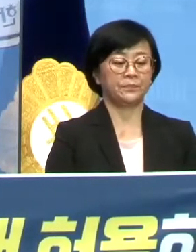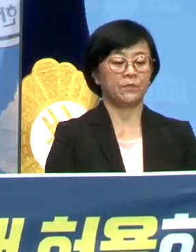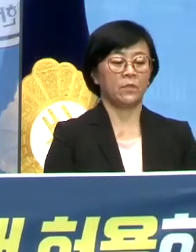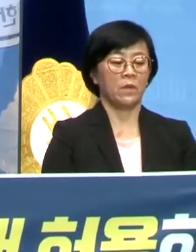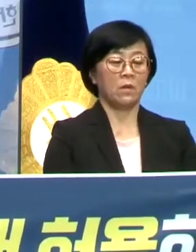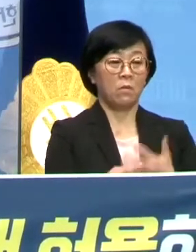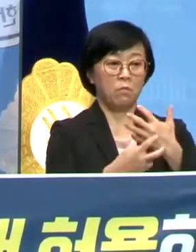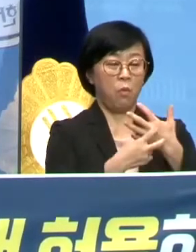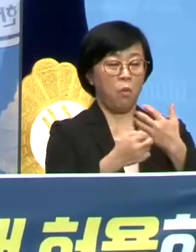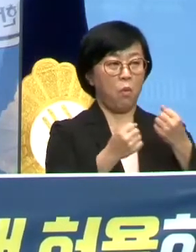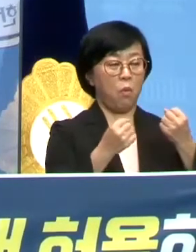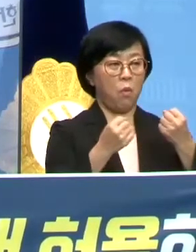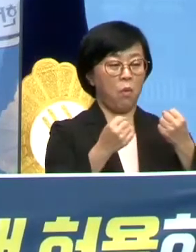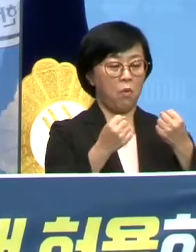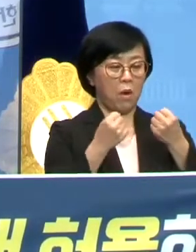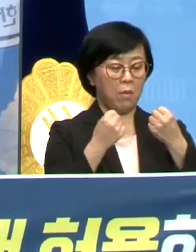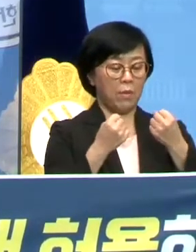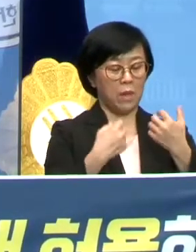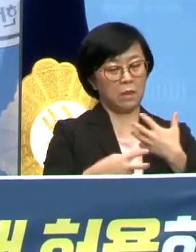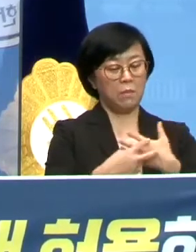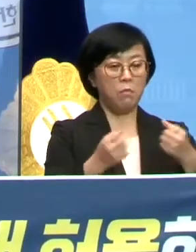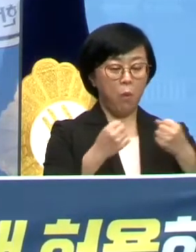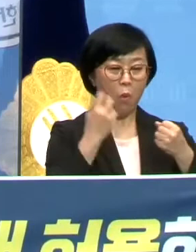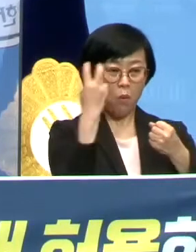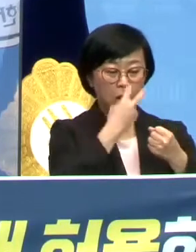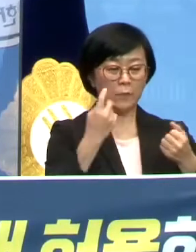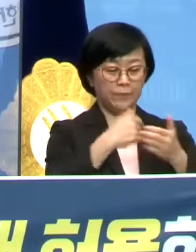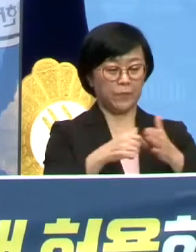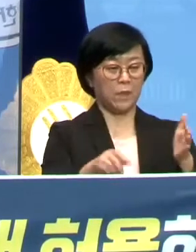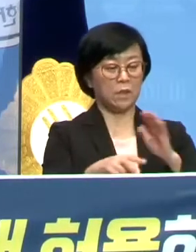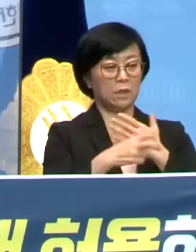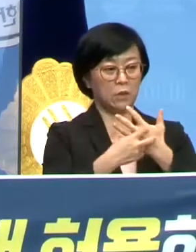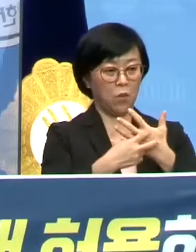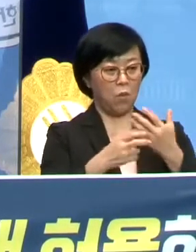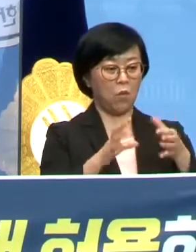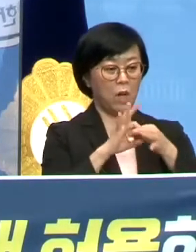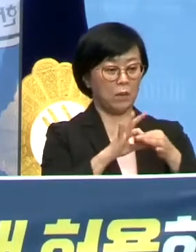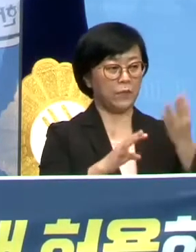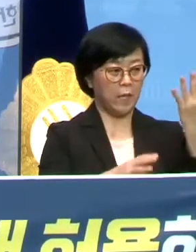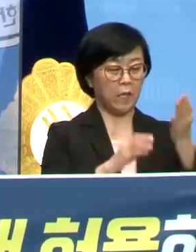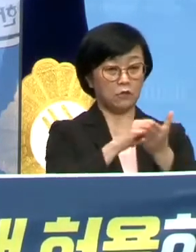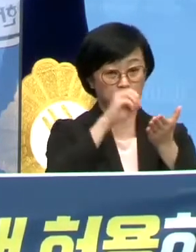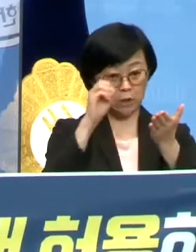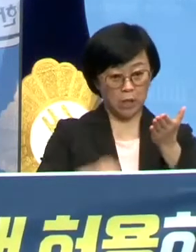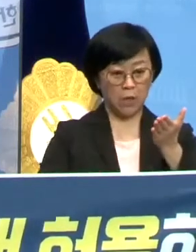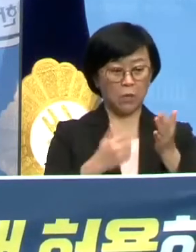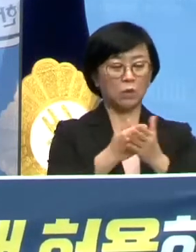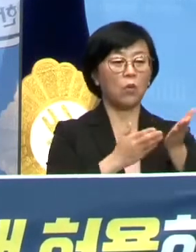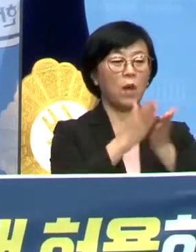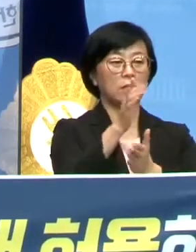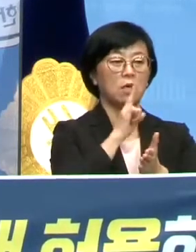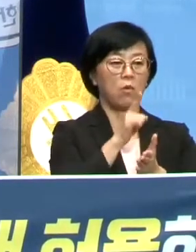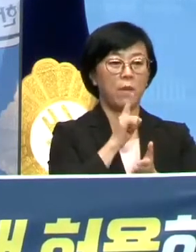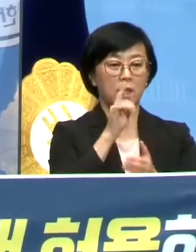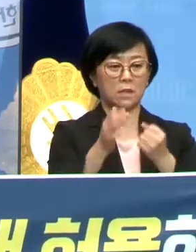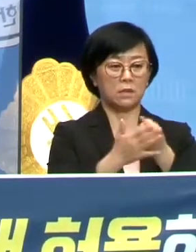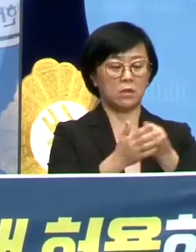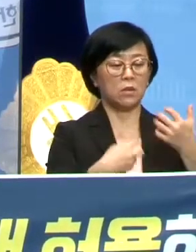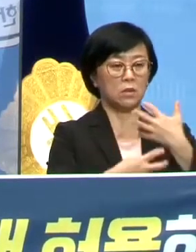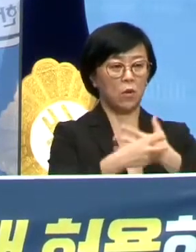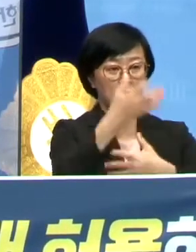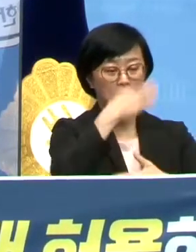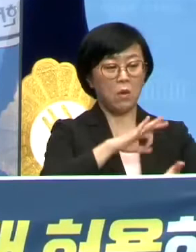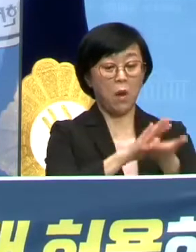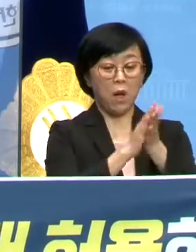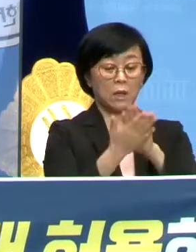보건의료 관련 4개 법률안 에 대해서 적용을 제외할 테니 통과를 시키자고 주장하고 있습니다 그리고 의료영리화 는